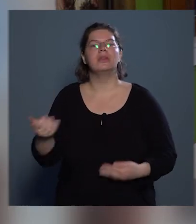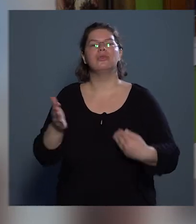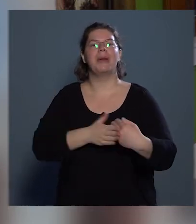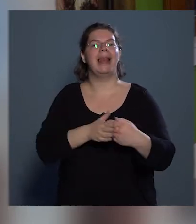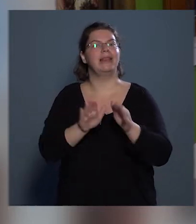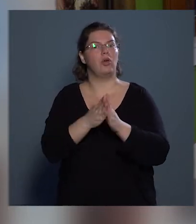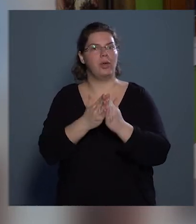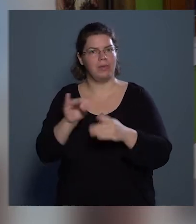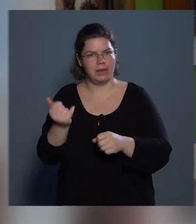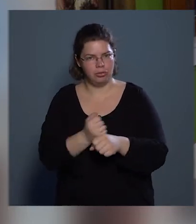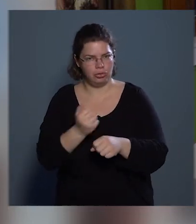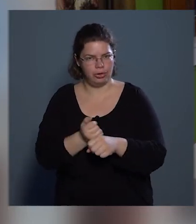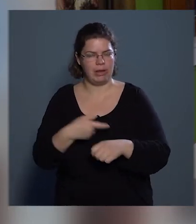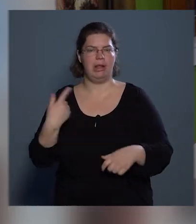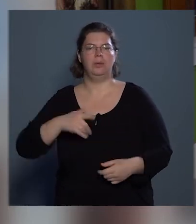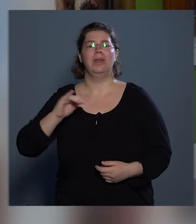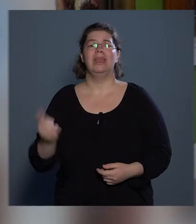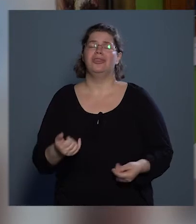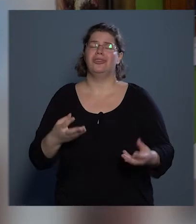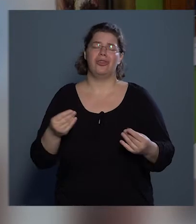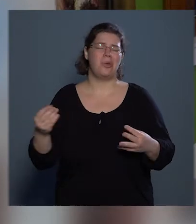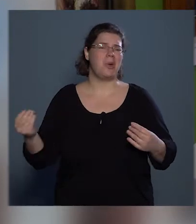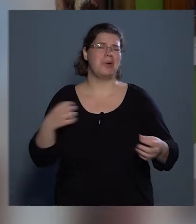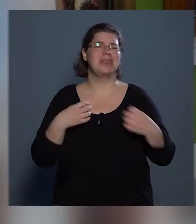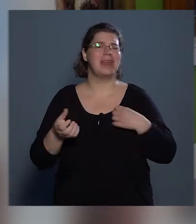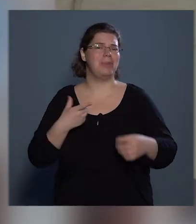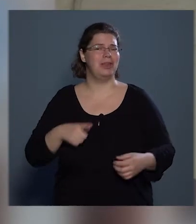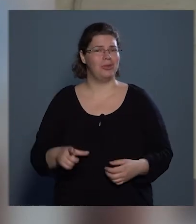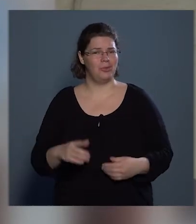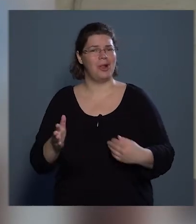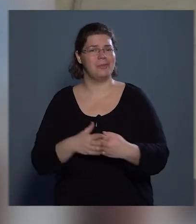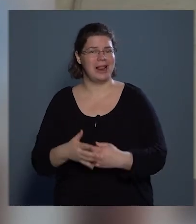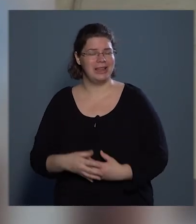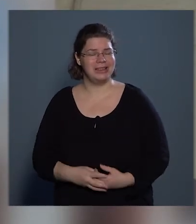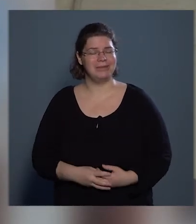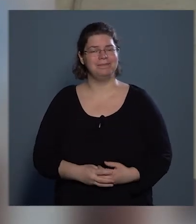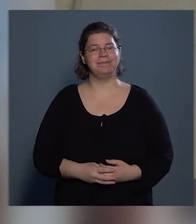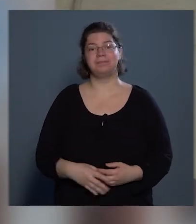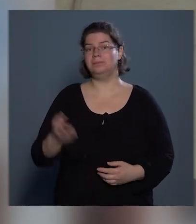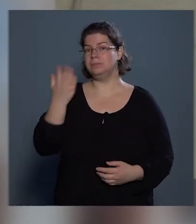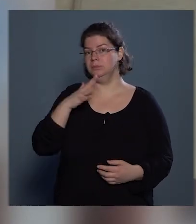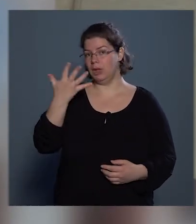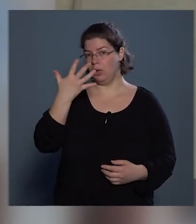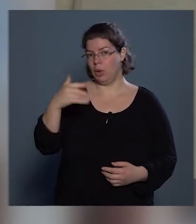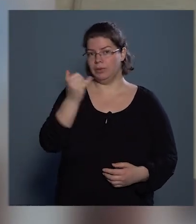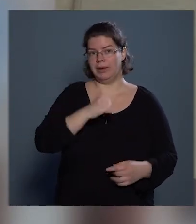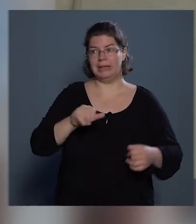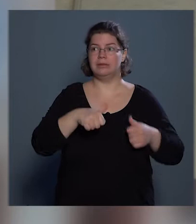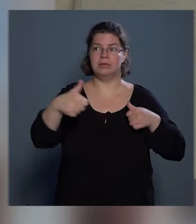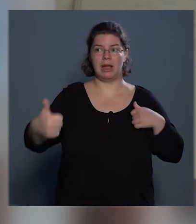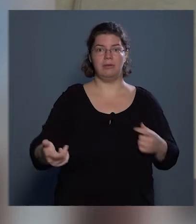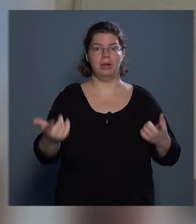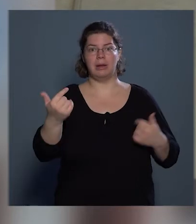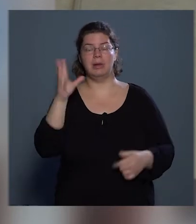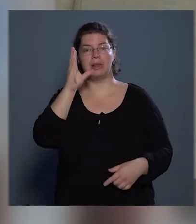is készítettük, és rengeteg szereplésünk volt mellette. Ha 50 év távlatából az ember